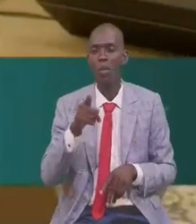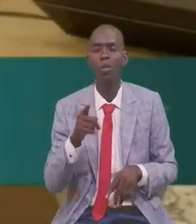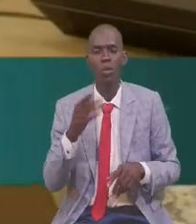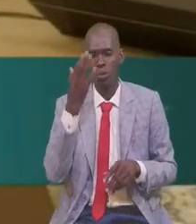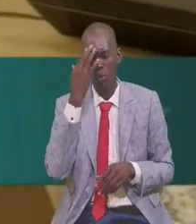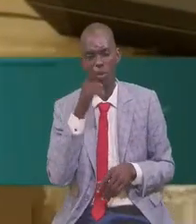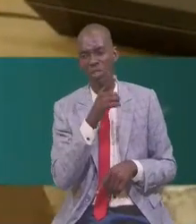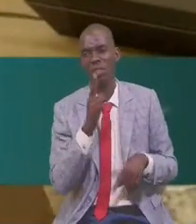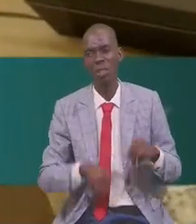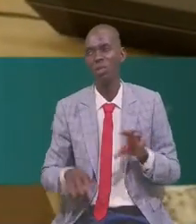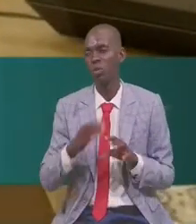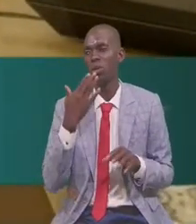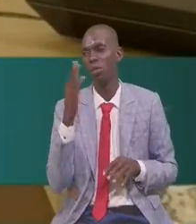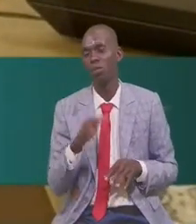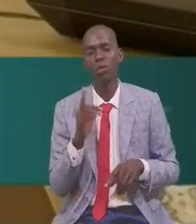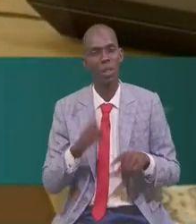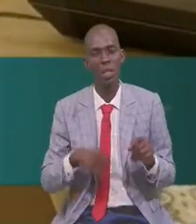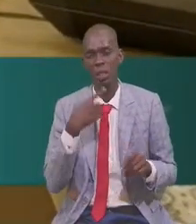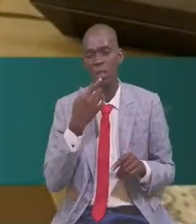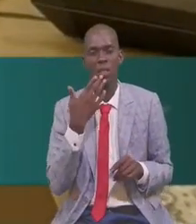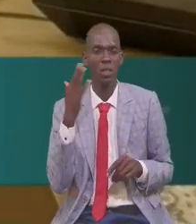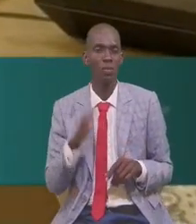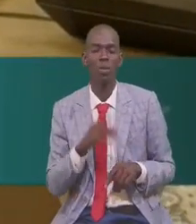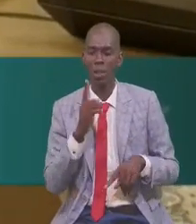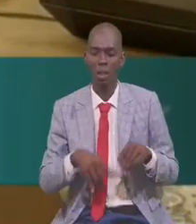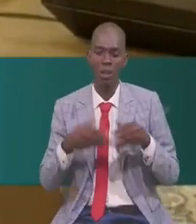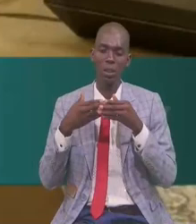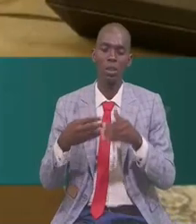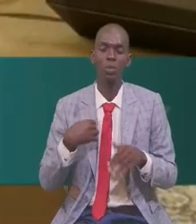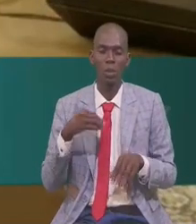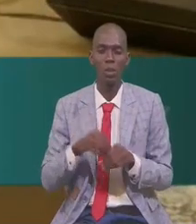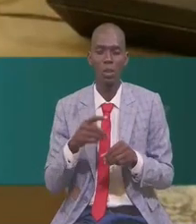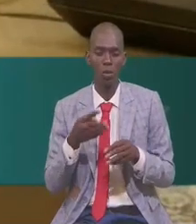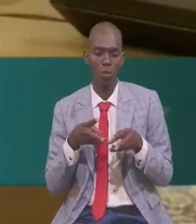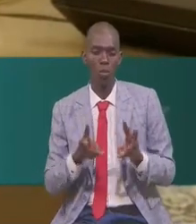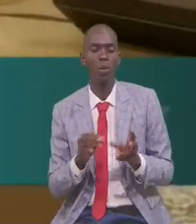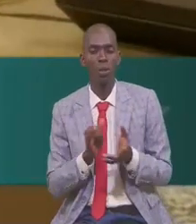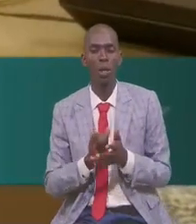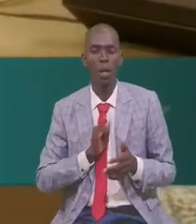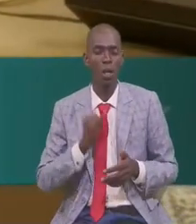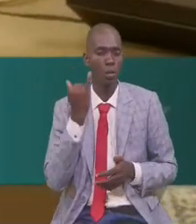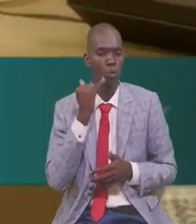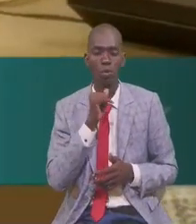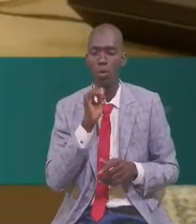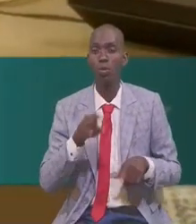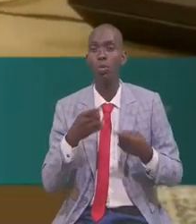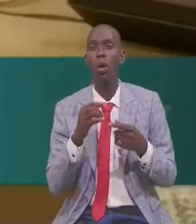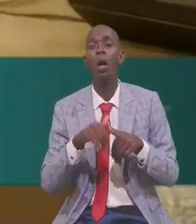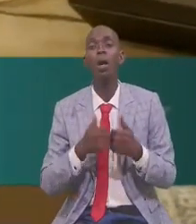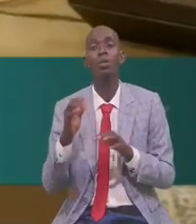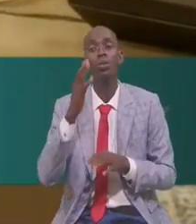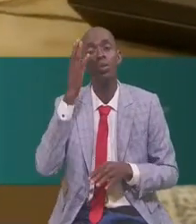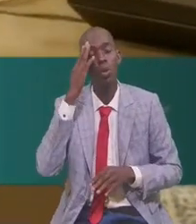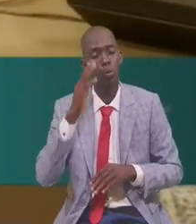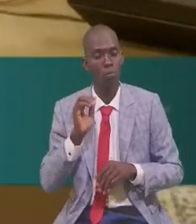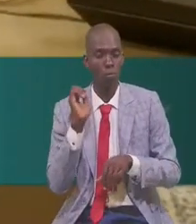pas faire le mal. Il ne peut pas me conduire dans la direction que je dois pas aller. Comment tu sais? Vaincre les